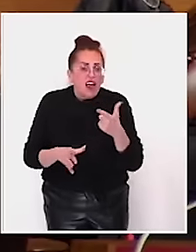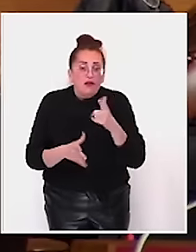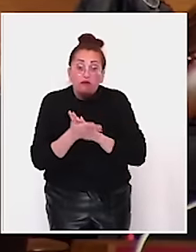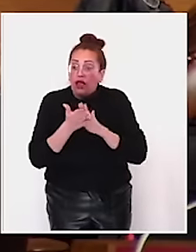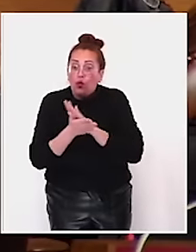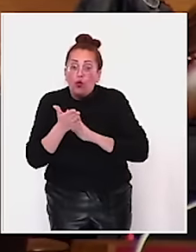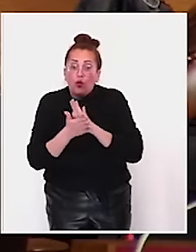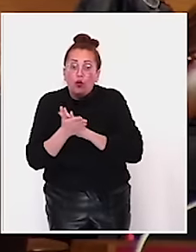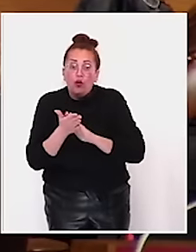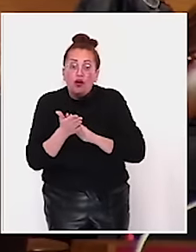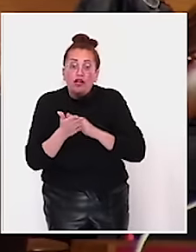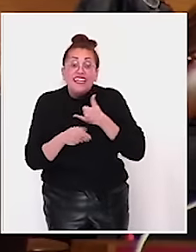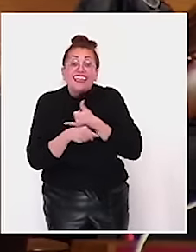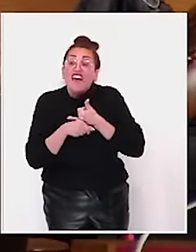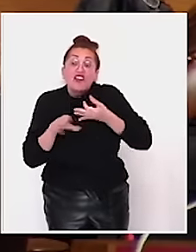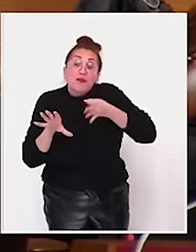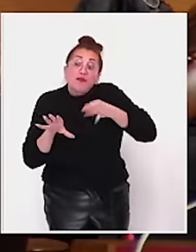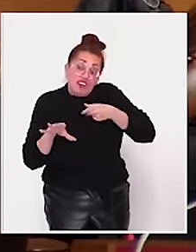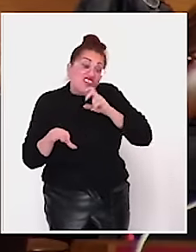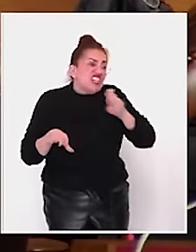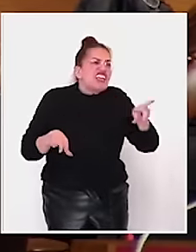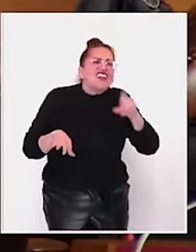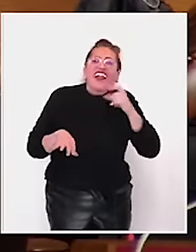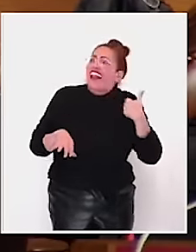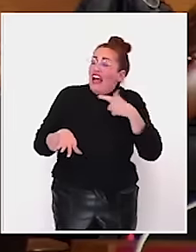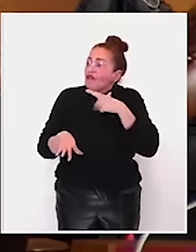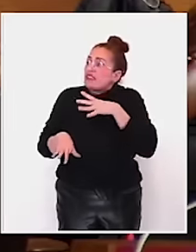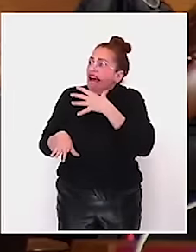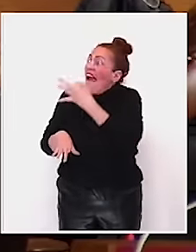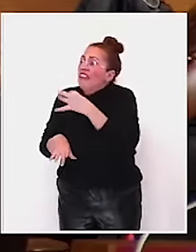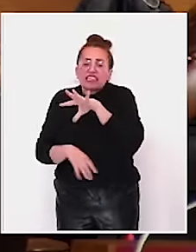pendant que je suis allé chercher ma tasse de café. C'est la 56, c'est pour dire